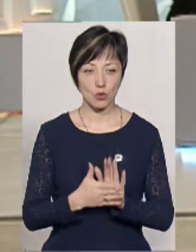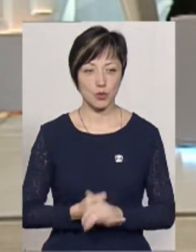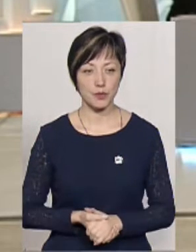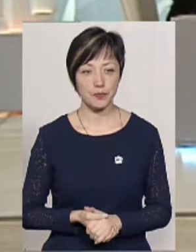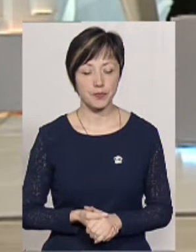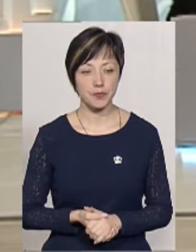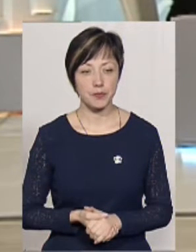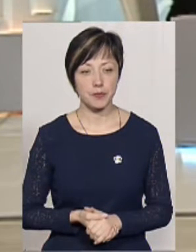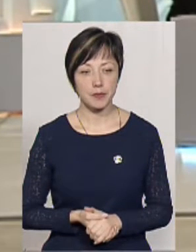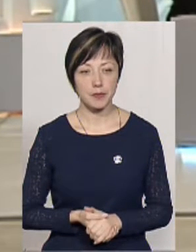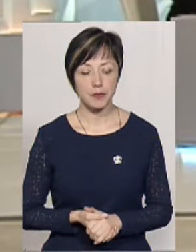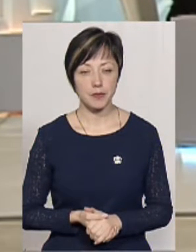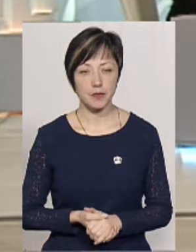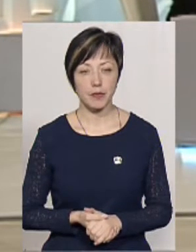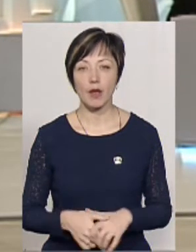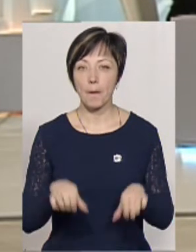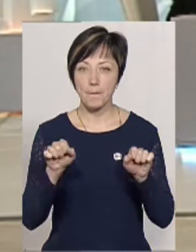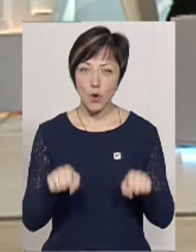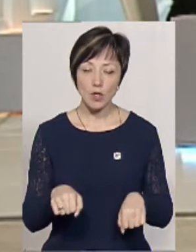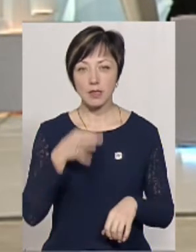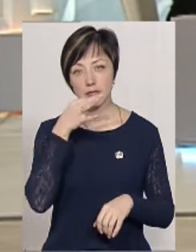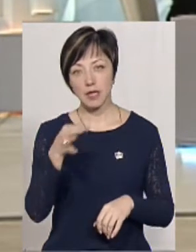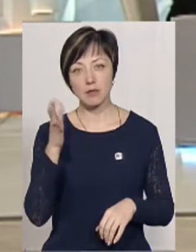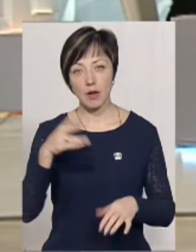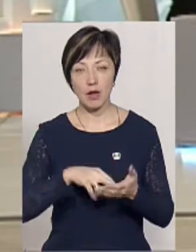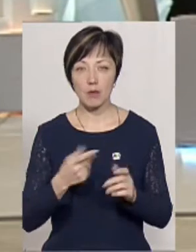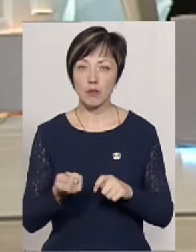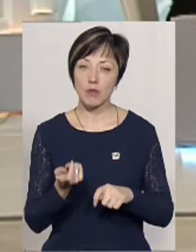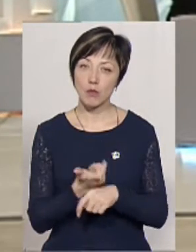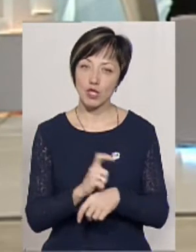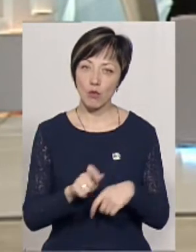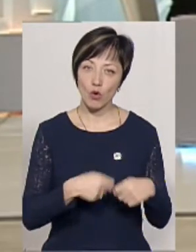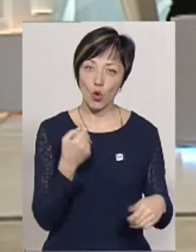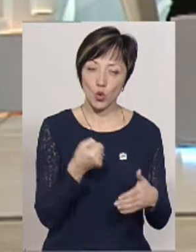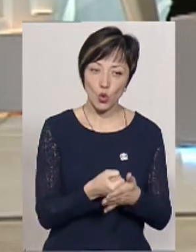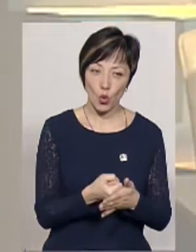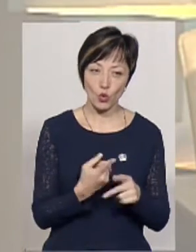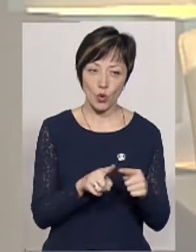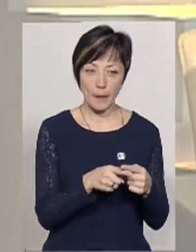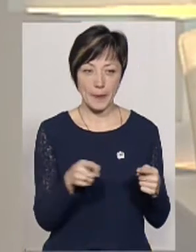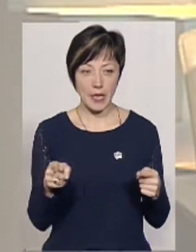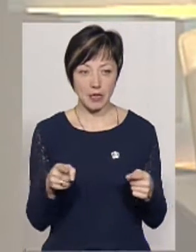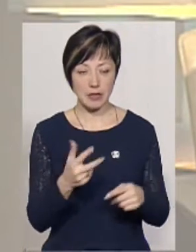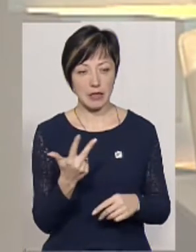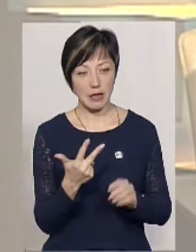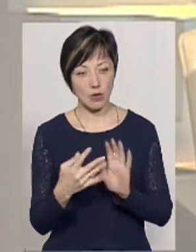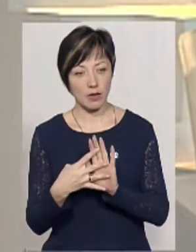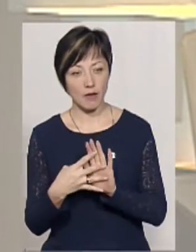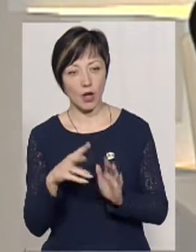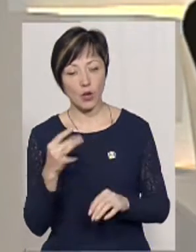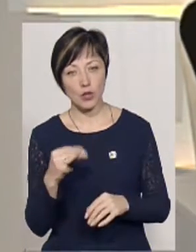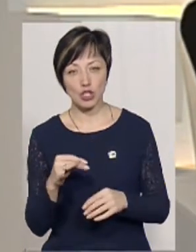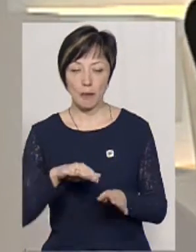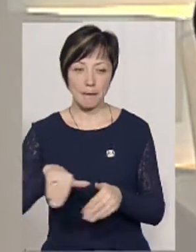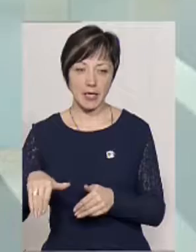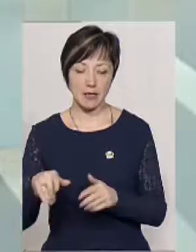їх кандидатами. Все ж таки, можна спрогнозувати, більше порушень може бути до от цього періоду, там 3-9 лютого,